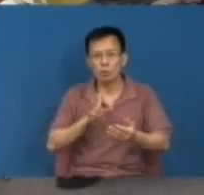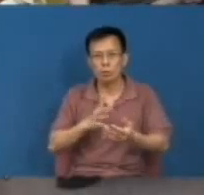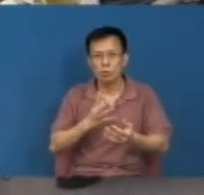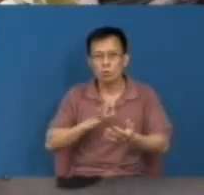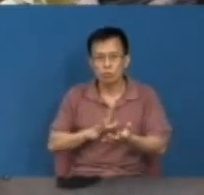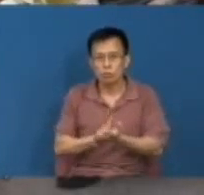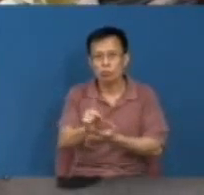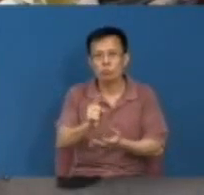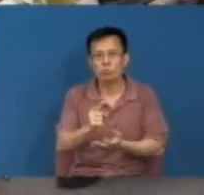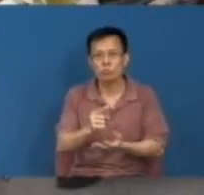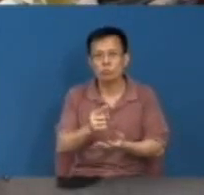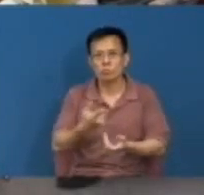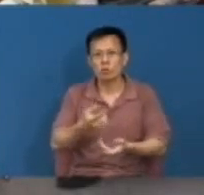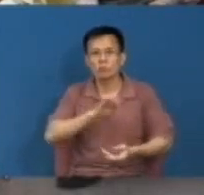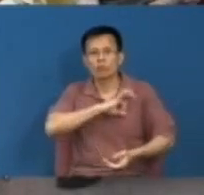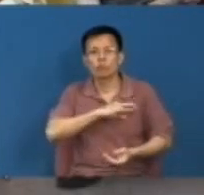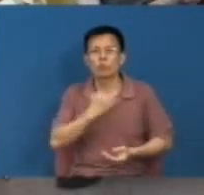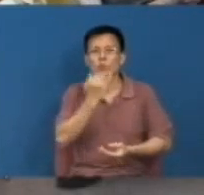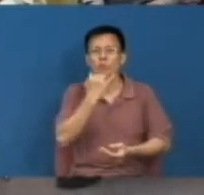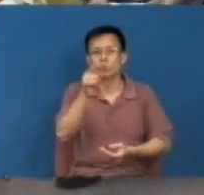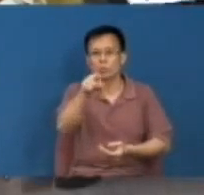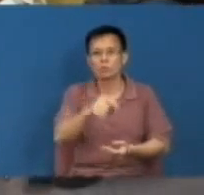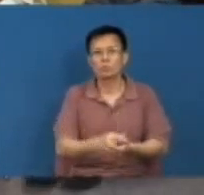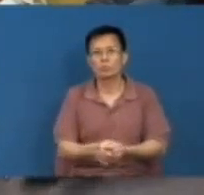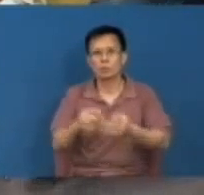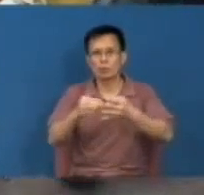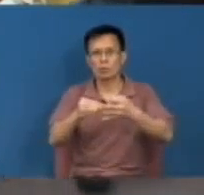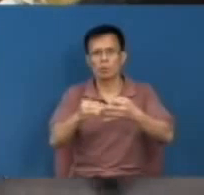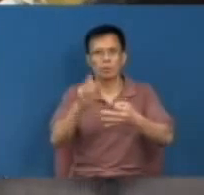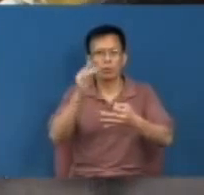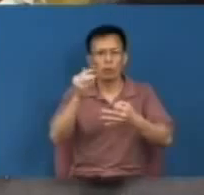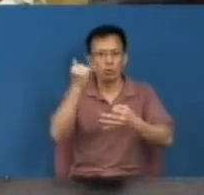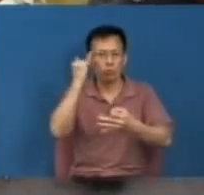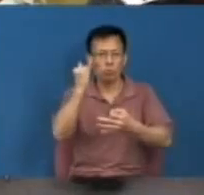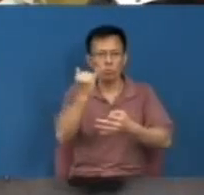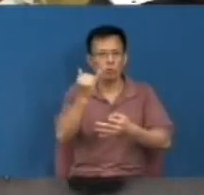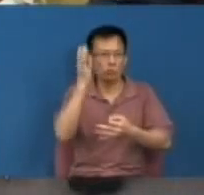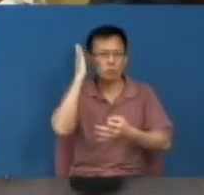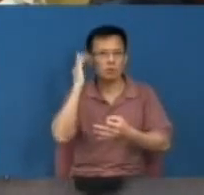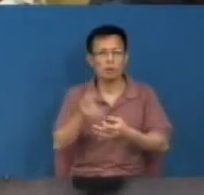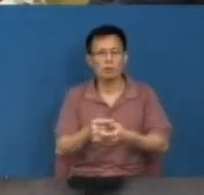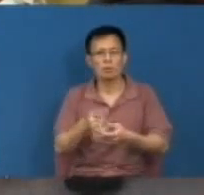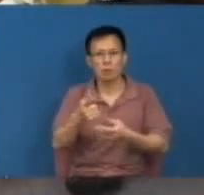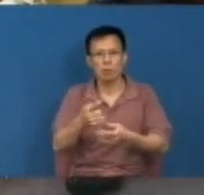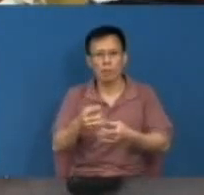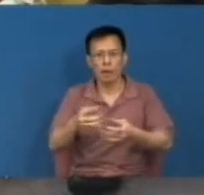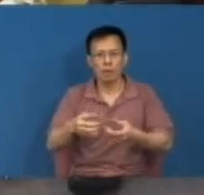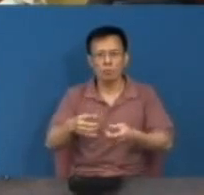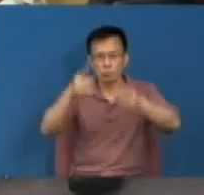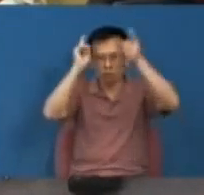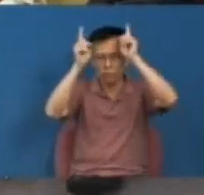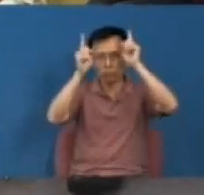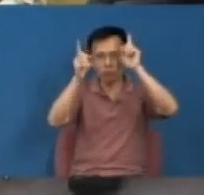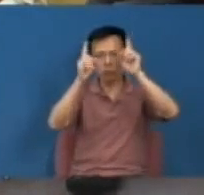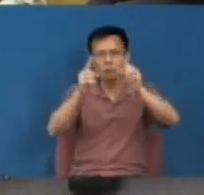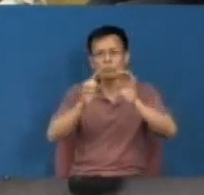訴你。 我想都十分需要了，因為這位陸先生呢， 如果你這樣的胡亂地去幫政府或者幫一些